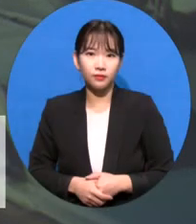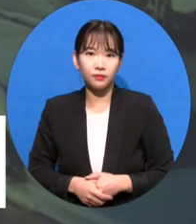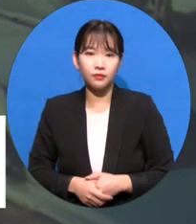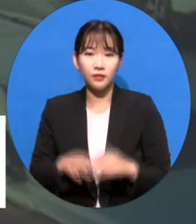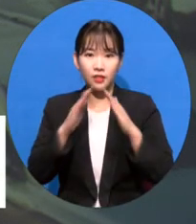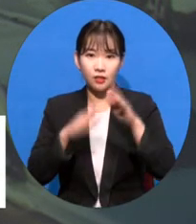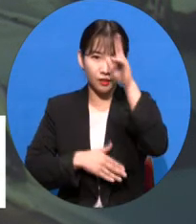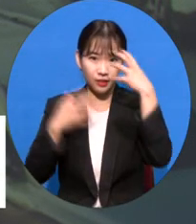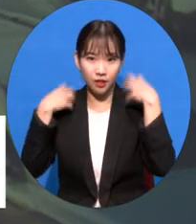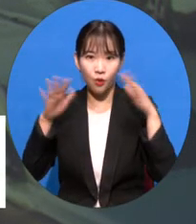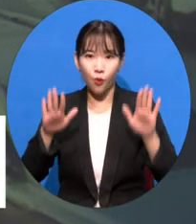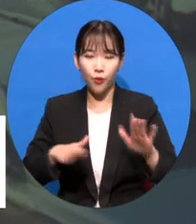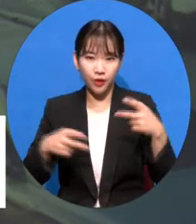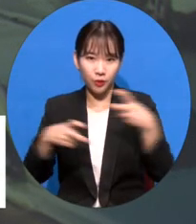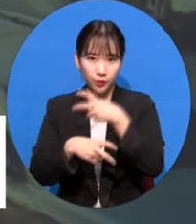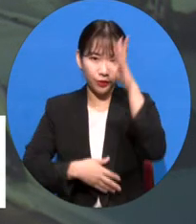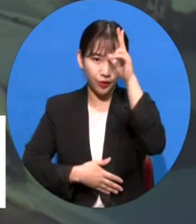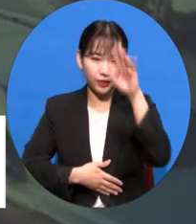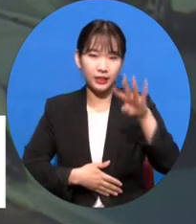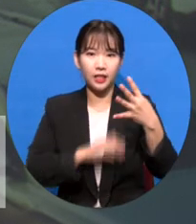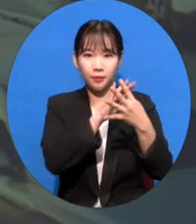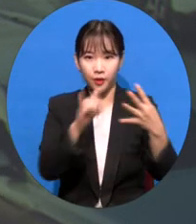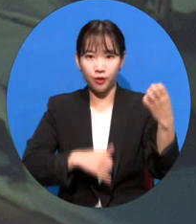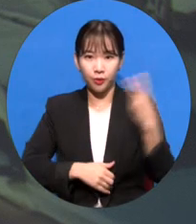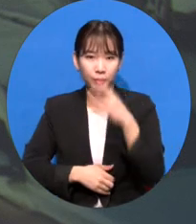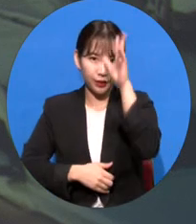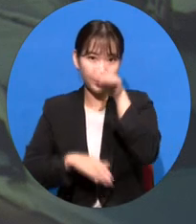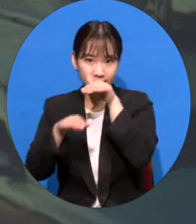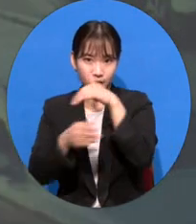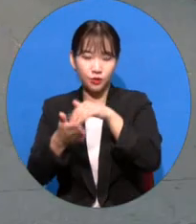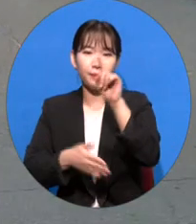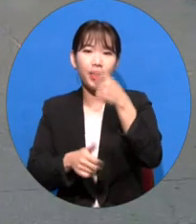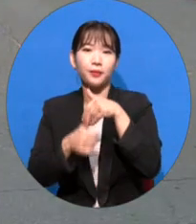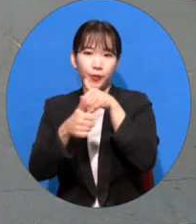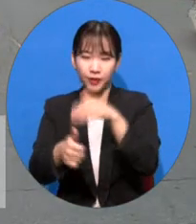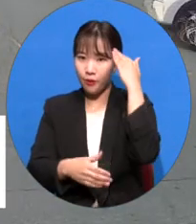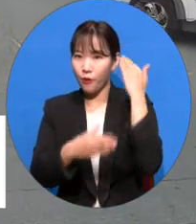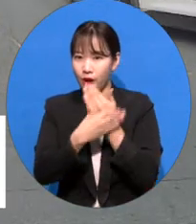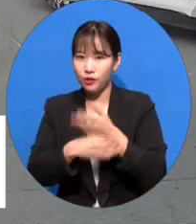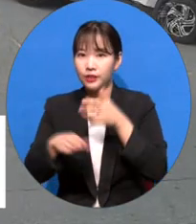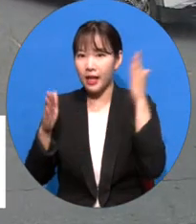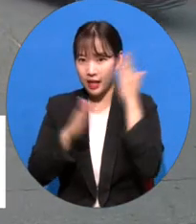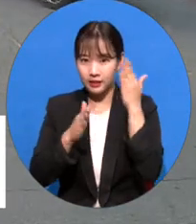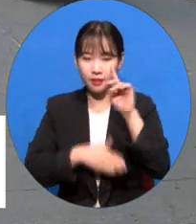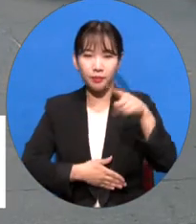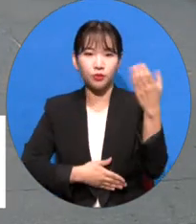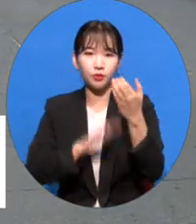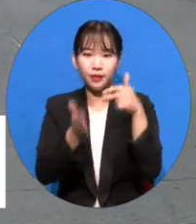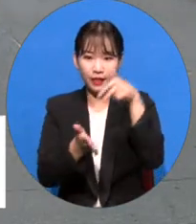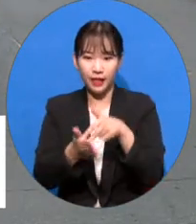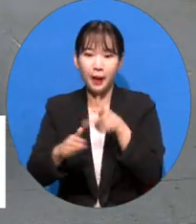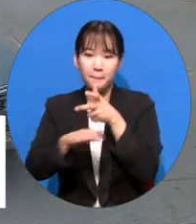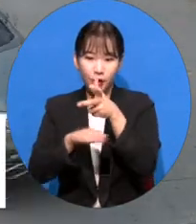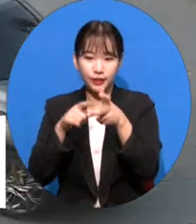전남 경찰청은 오늘 교통 경찰관은 400여 명과 순찰차 100여 대를 동원해 화순의 수험생 190 명 2탄